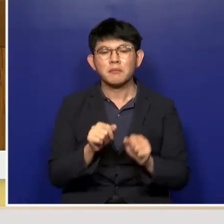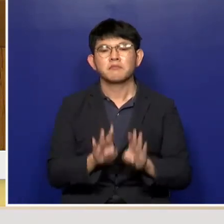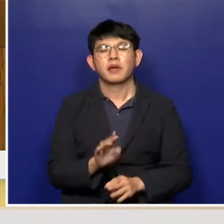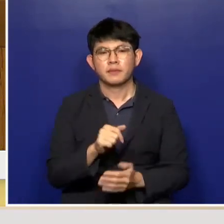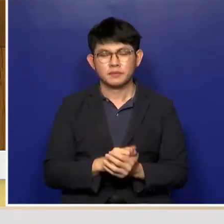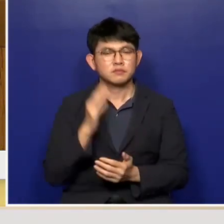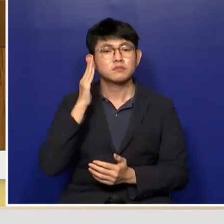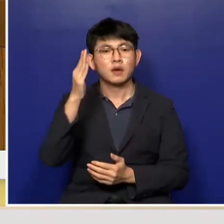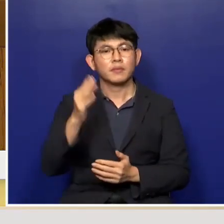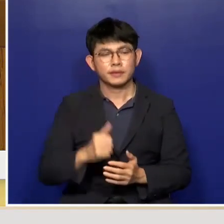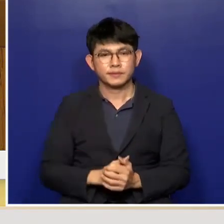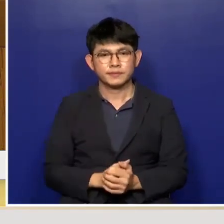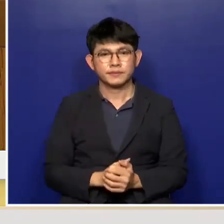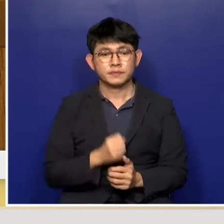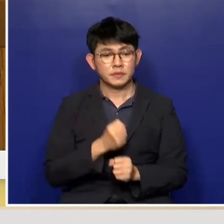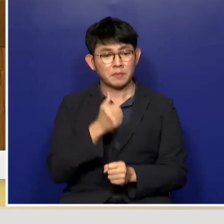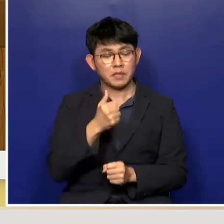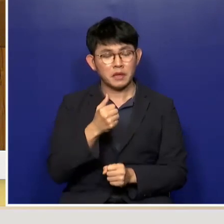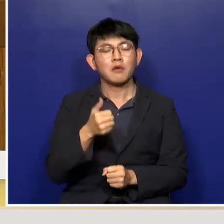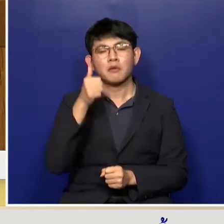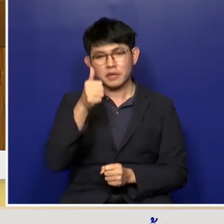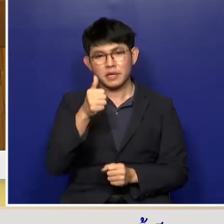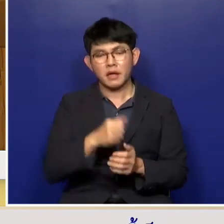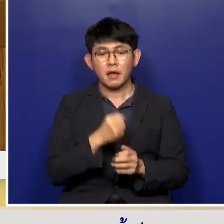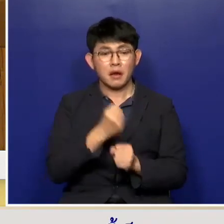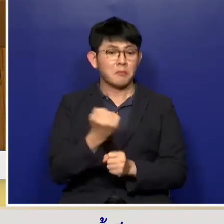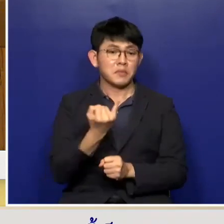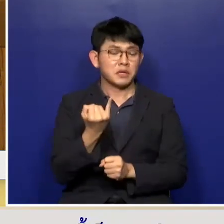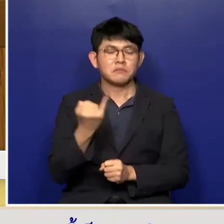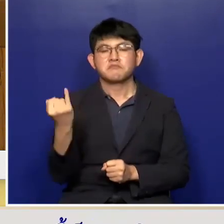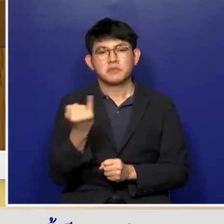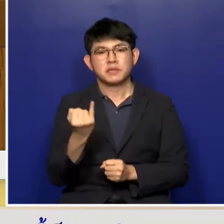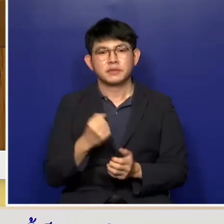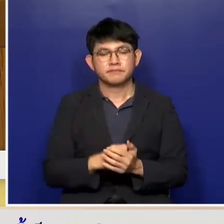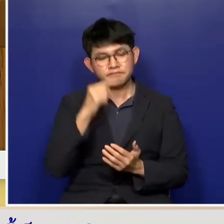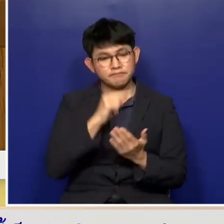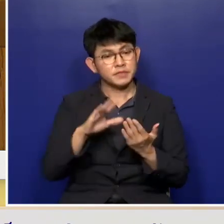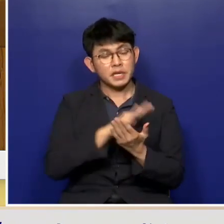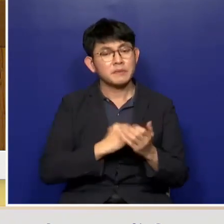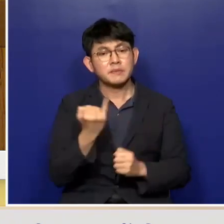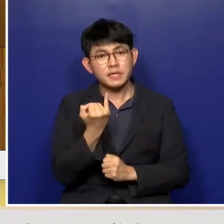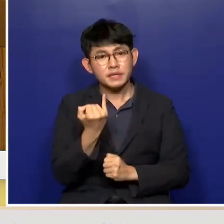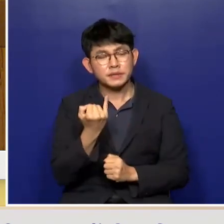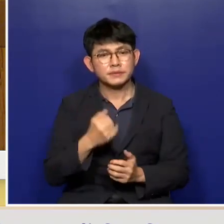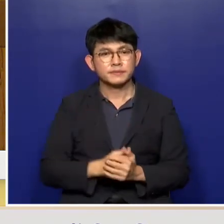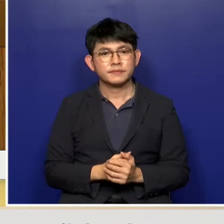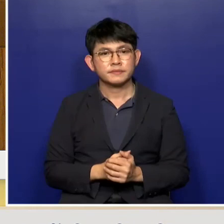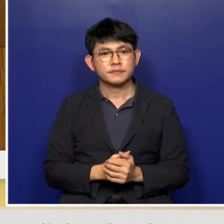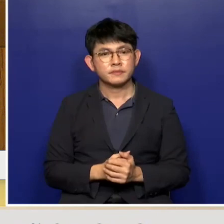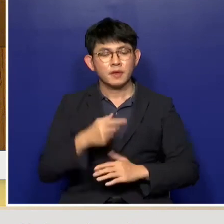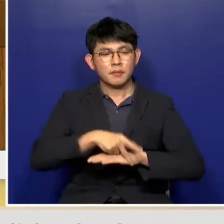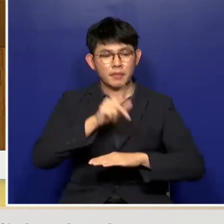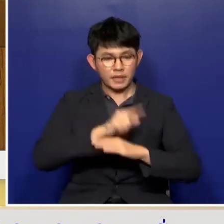วัขางหน้าทําดีมัก็ได้ดี ทํไม่ดีมัก็ไม่ดี ประเทศไม่ดีก็มาทานครับ